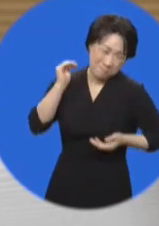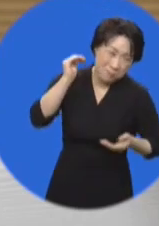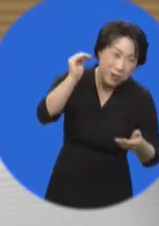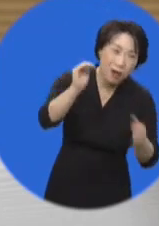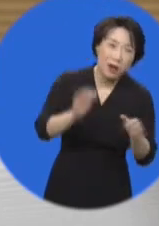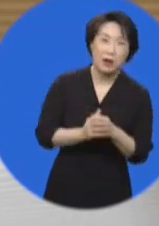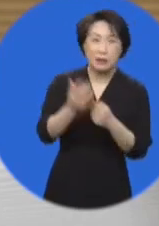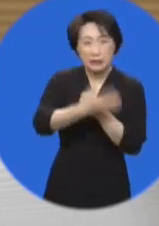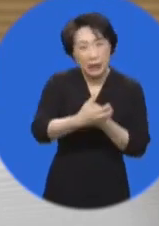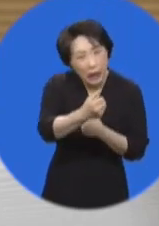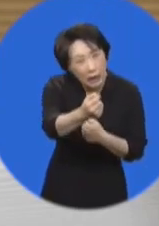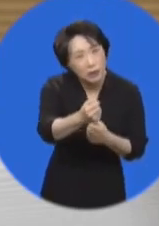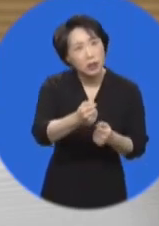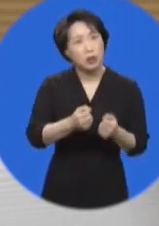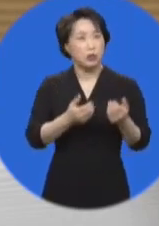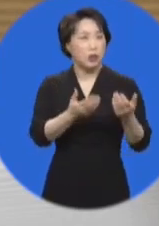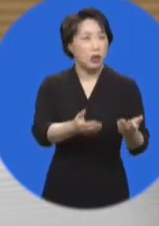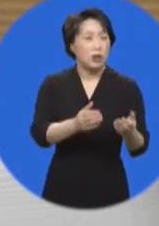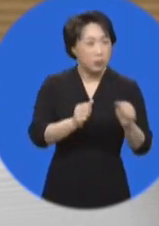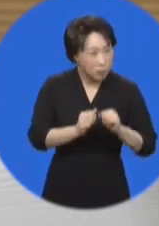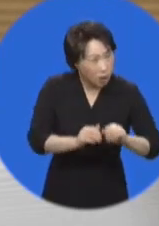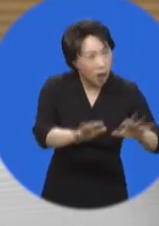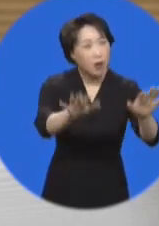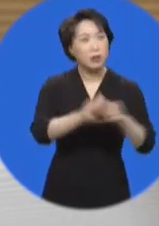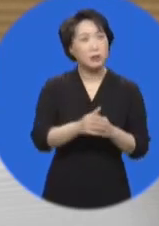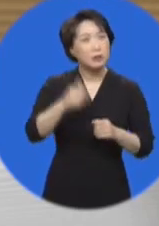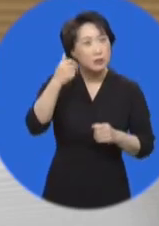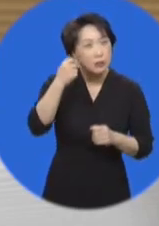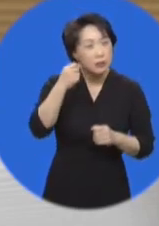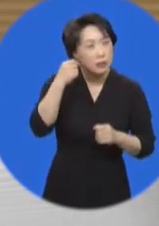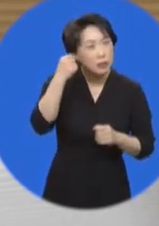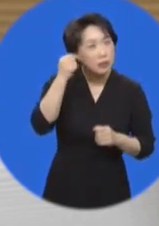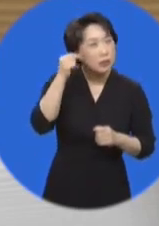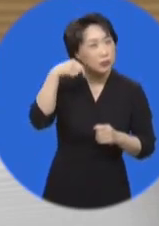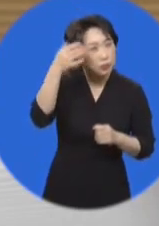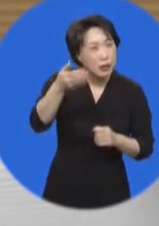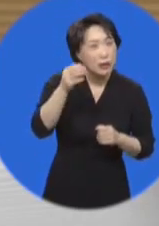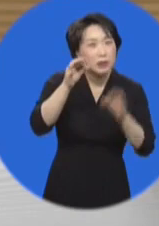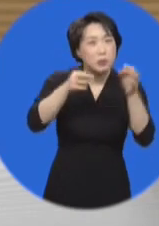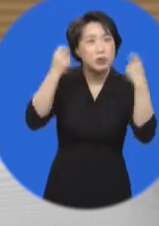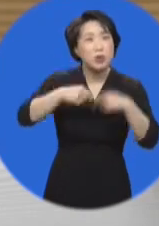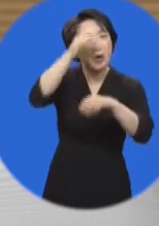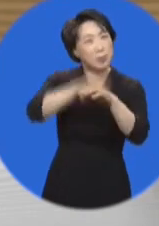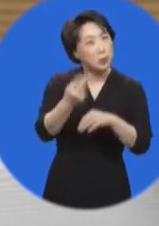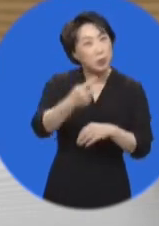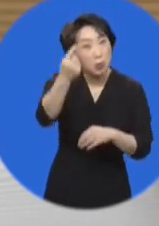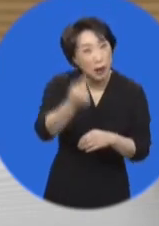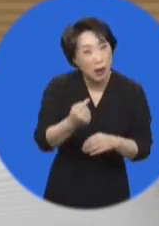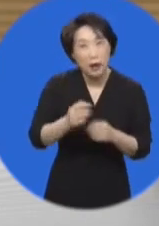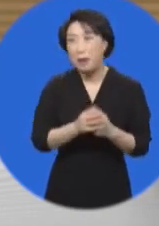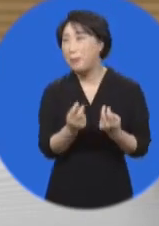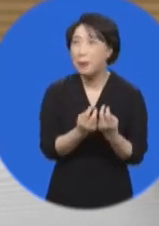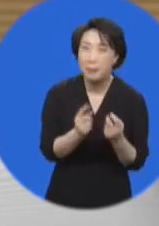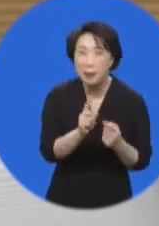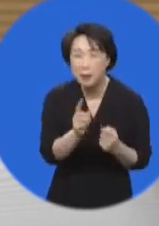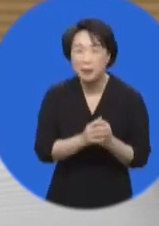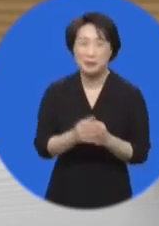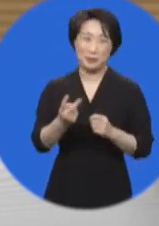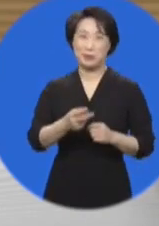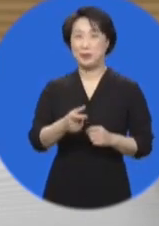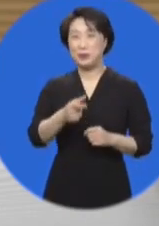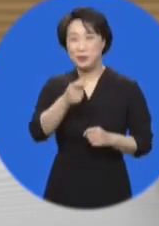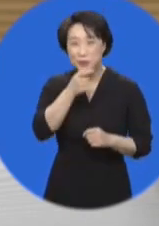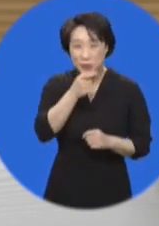전해서 은혜받게 만들어 돌아가야 다음 금요일 차례에 또 오니까 어떻게 그러나, 또 3일 날이